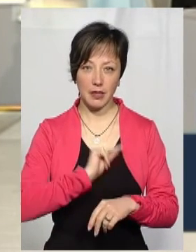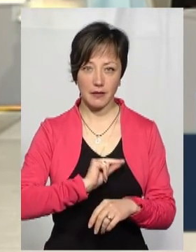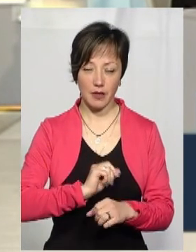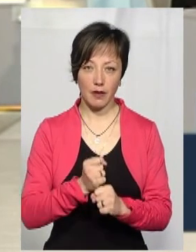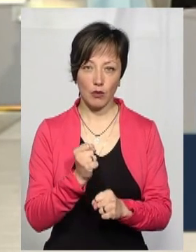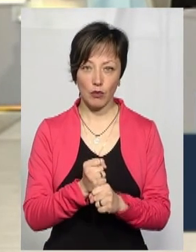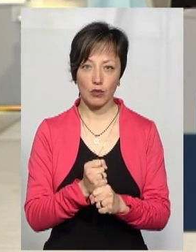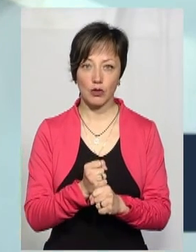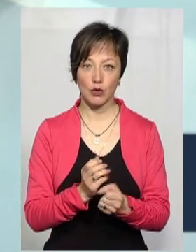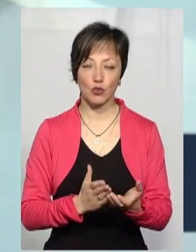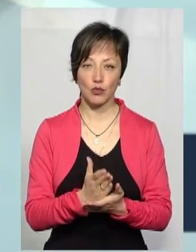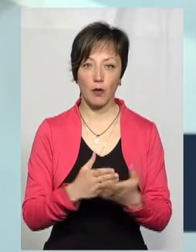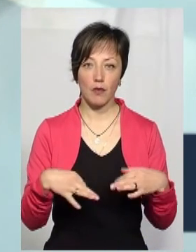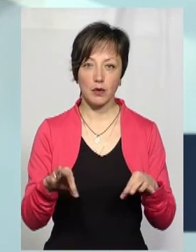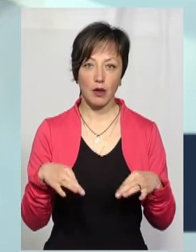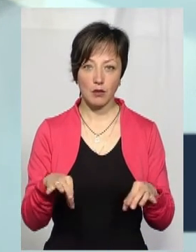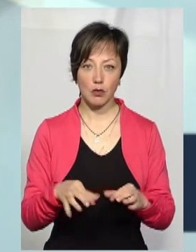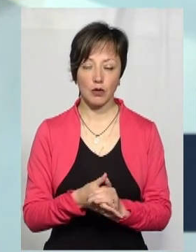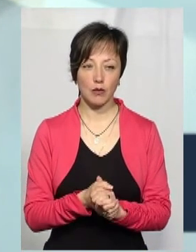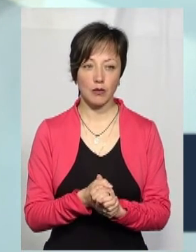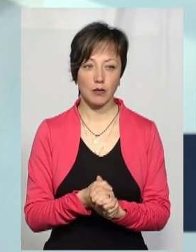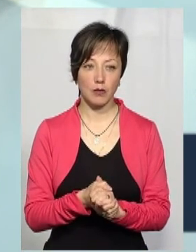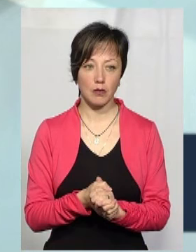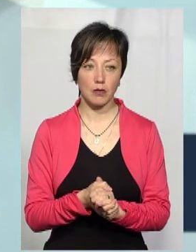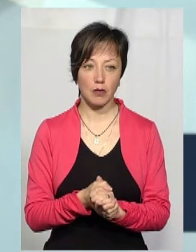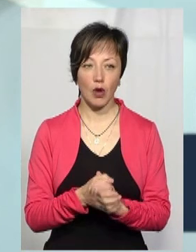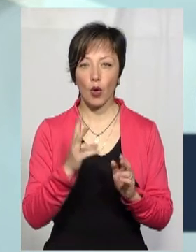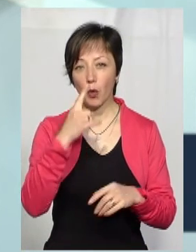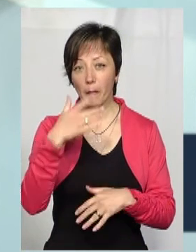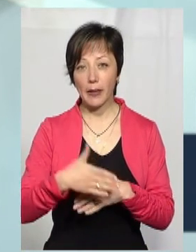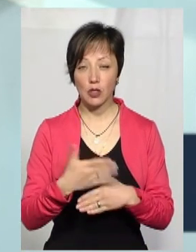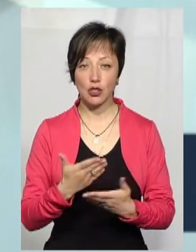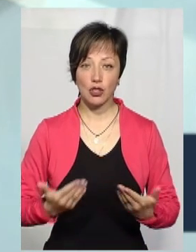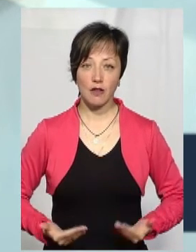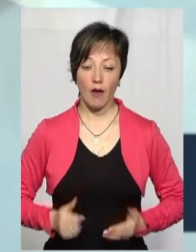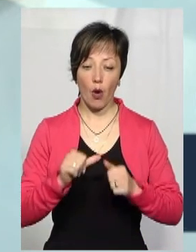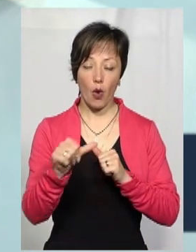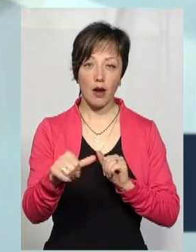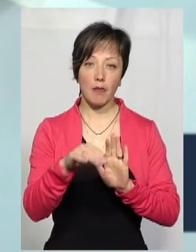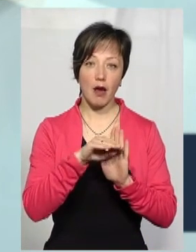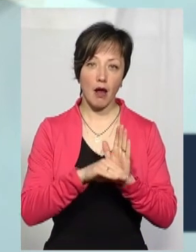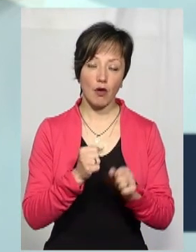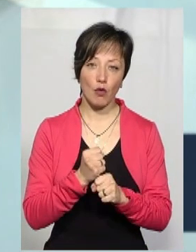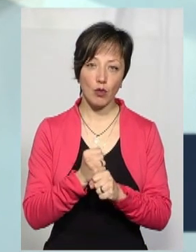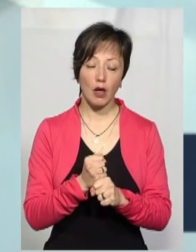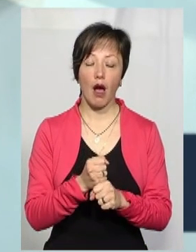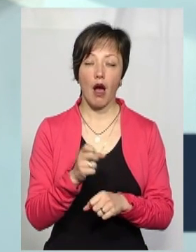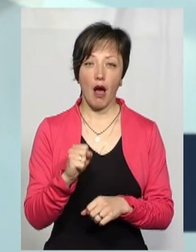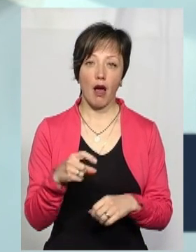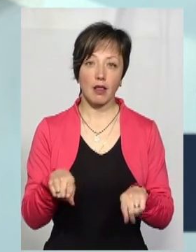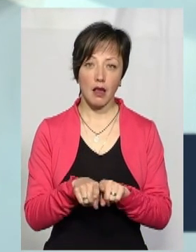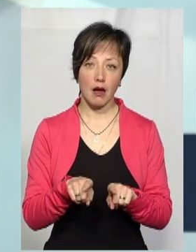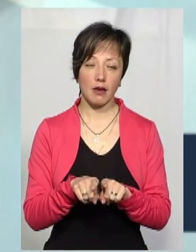на роботу службовим транспортом, оформляли, дехто ближче живе, там окремі графіки роботи робили, а так